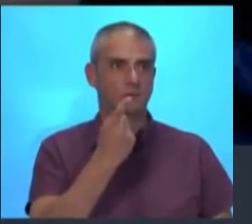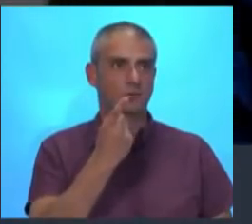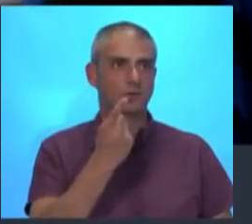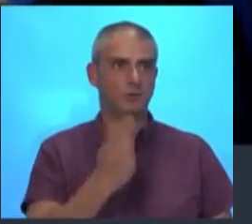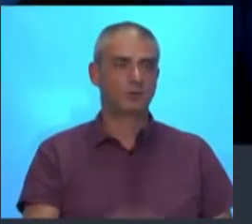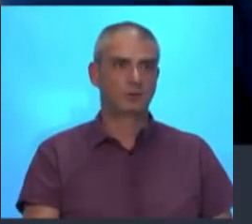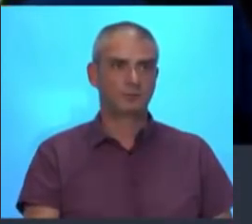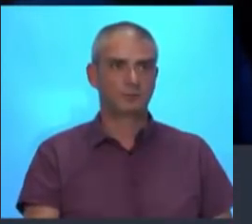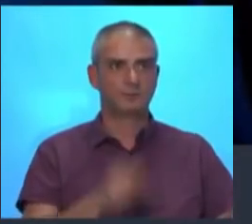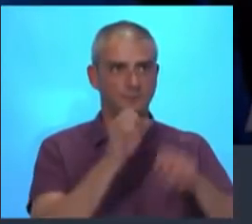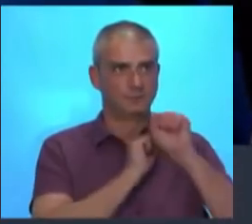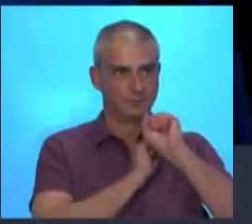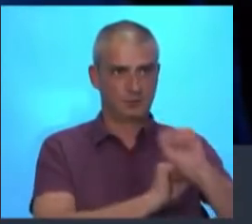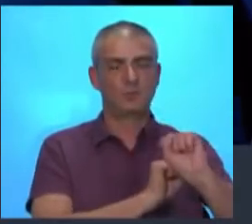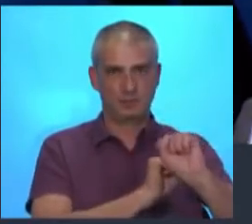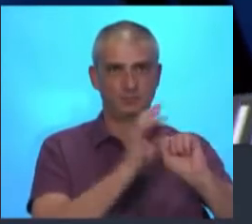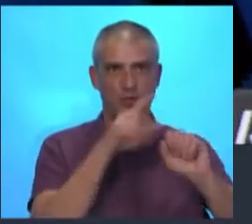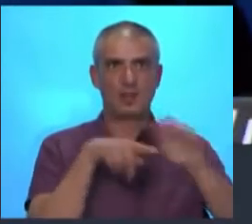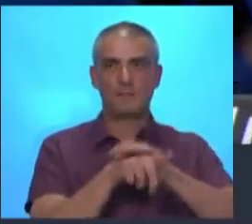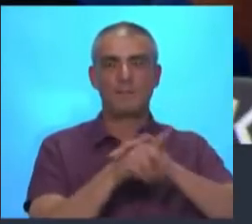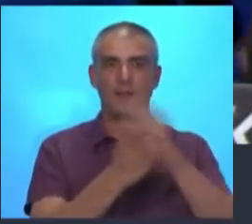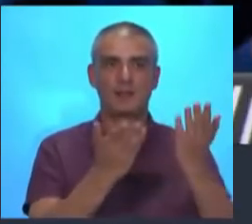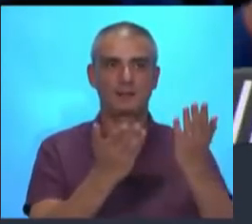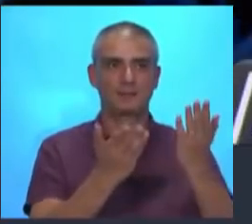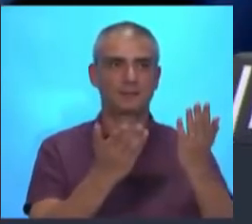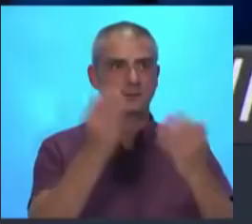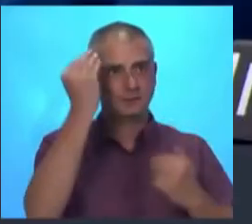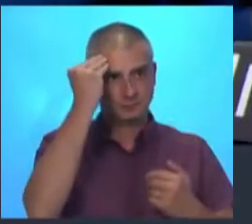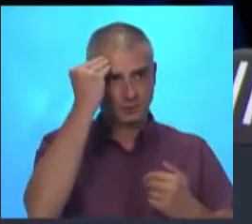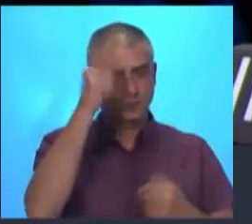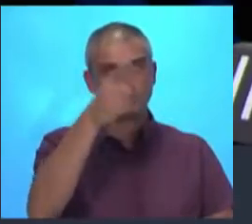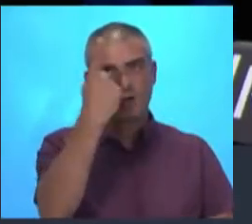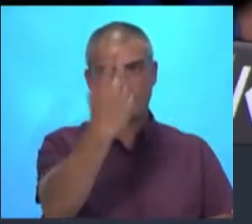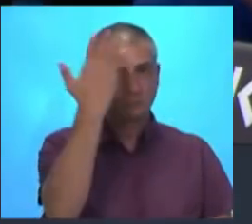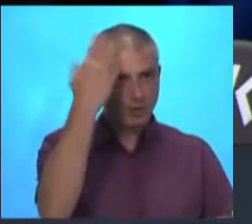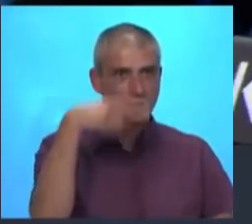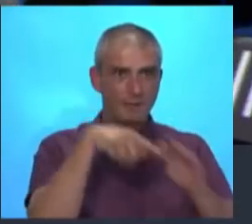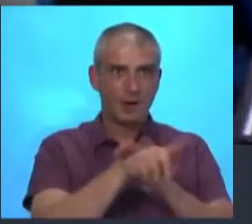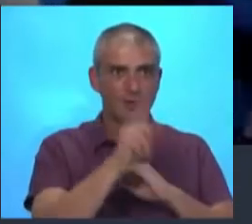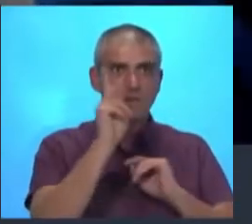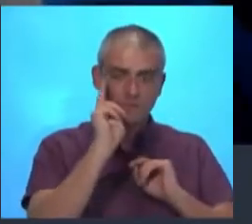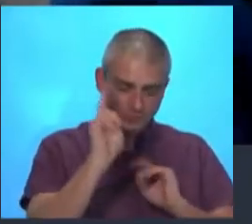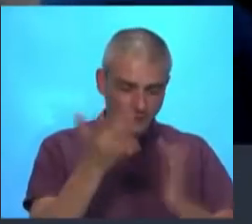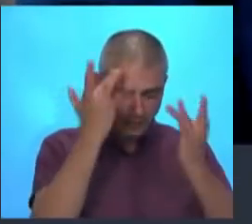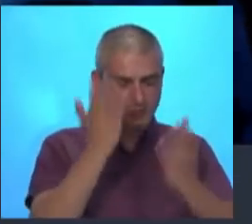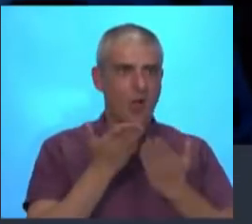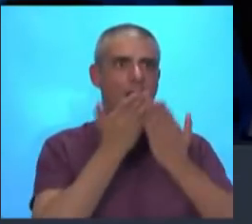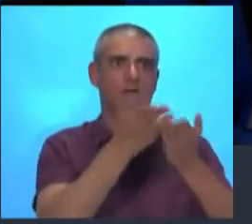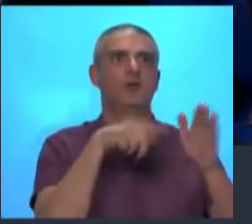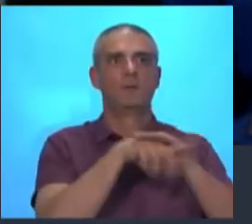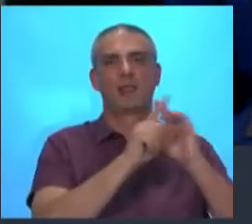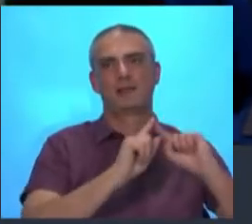כזה יהודים שבסד, שמישהו פליטי וזוכר, שהוא היה פליטי והוא חייב לעזור גם